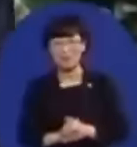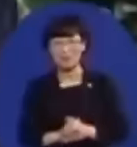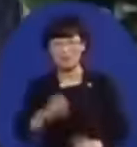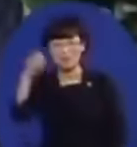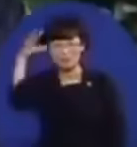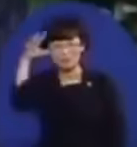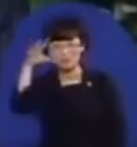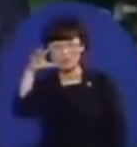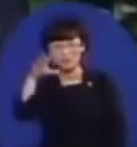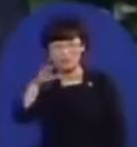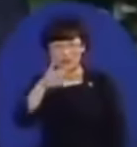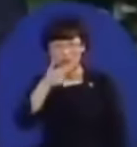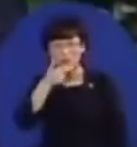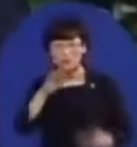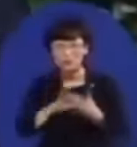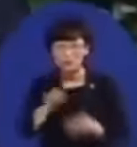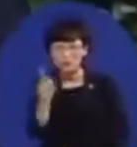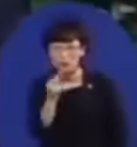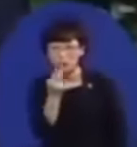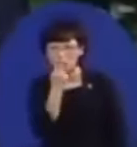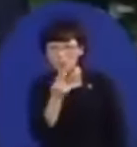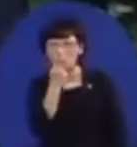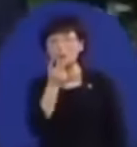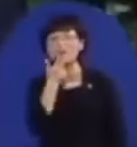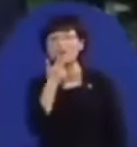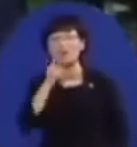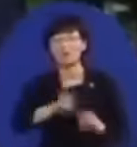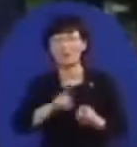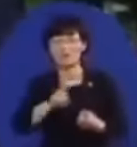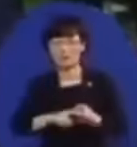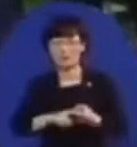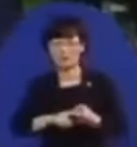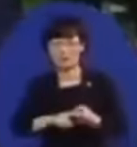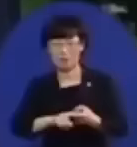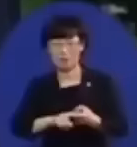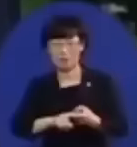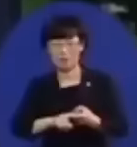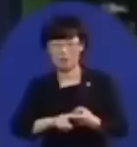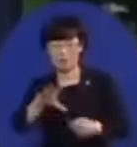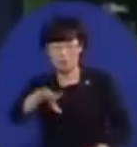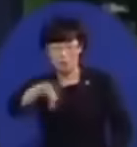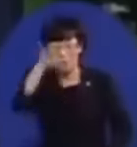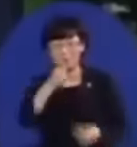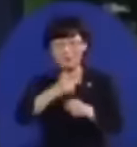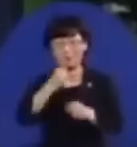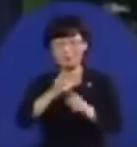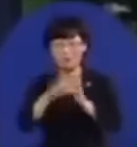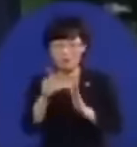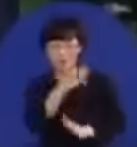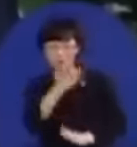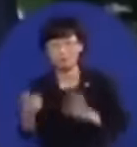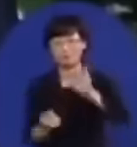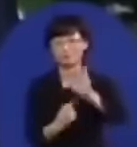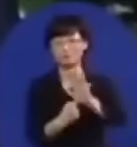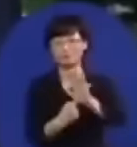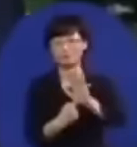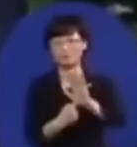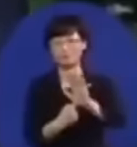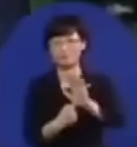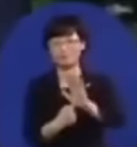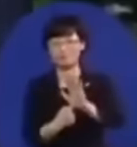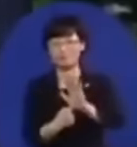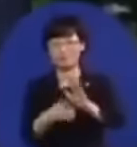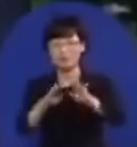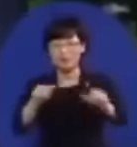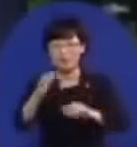빛이 없으면 어떠한 생명체도 없다는 것을 창조하실 때 나타내 보여주셨습니다. 땅이